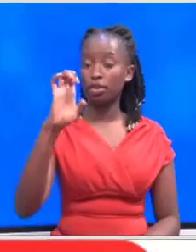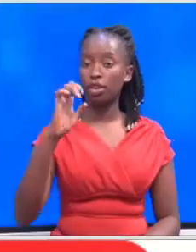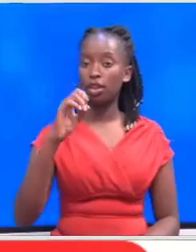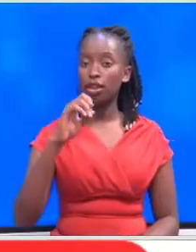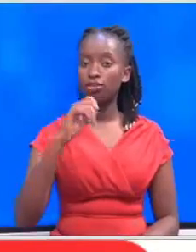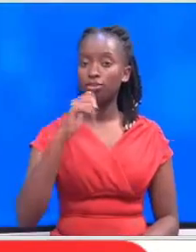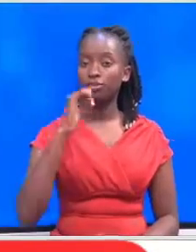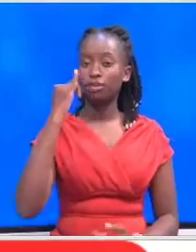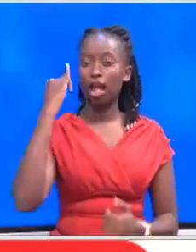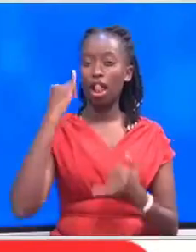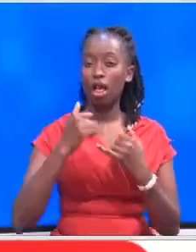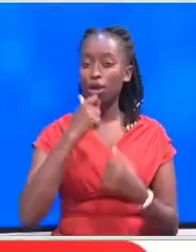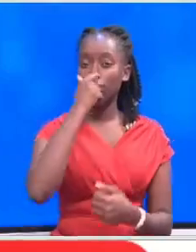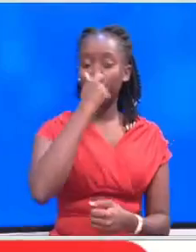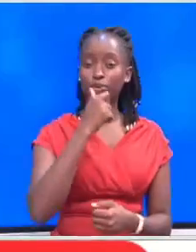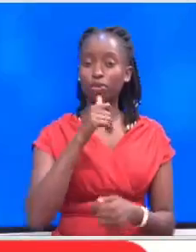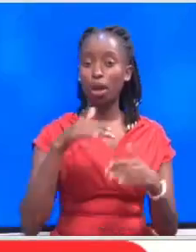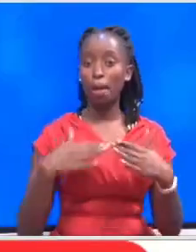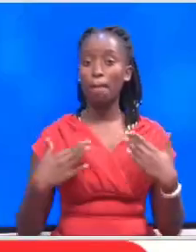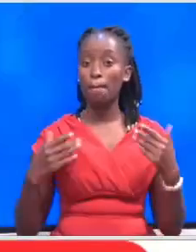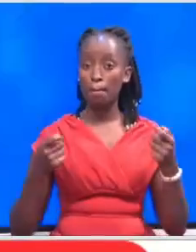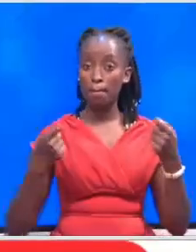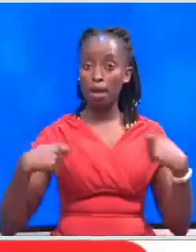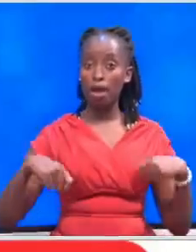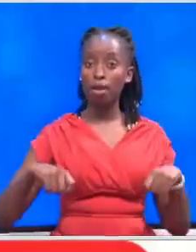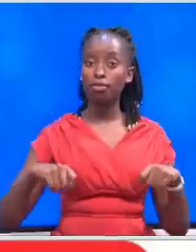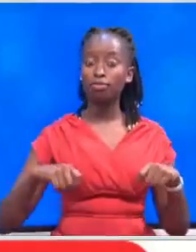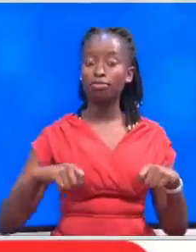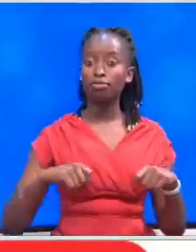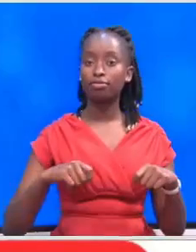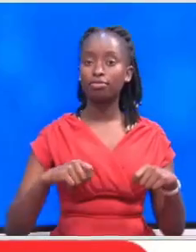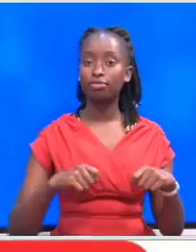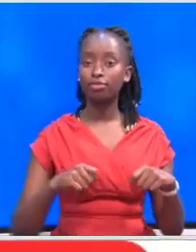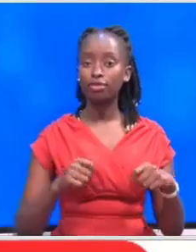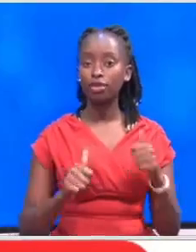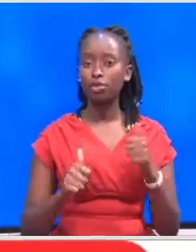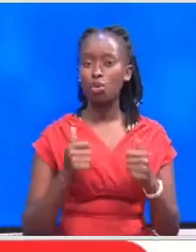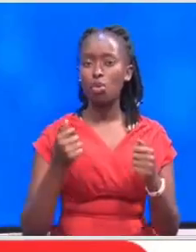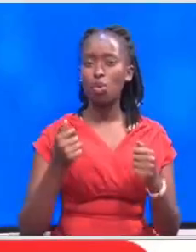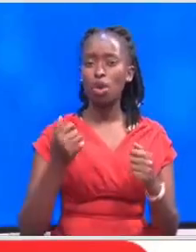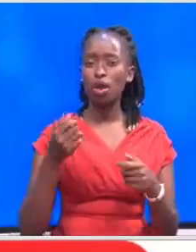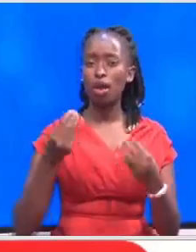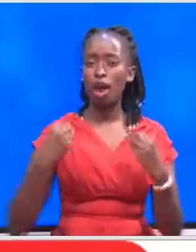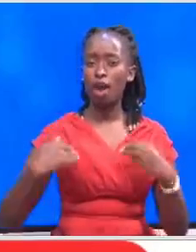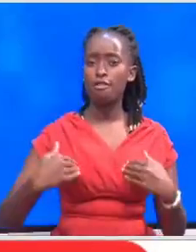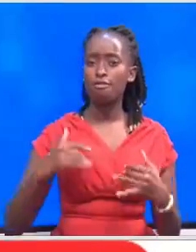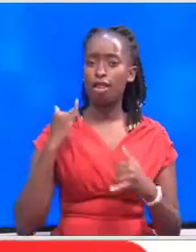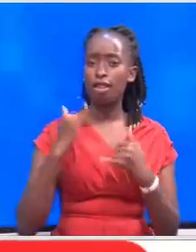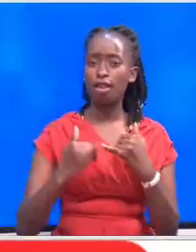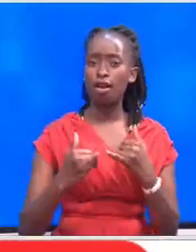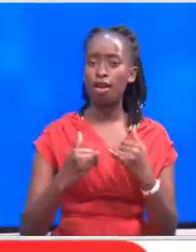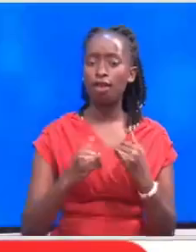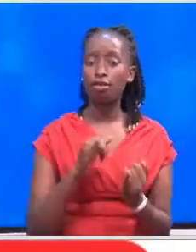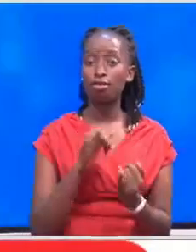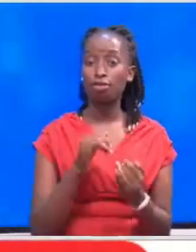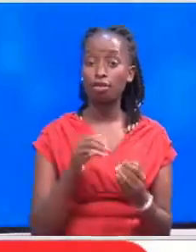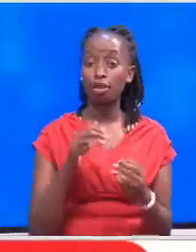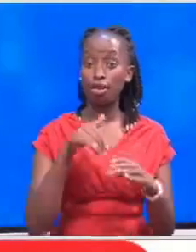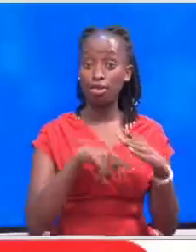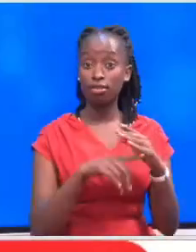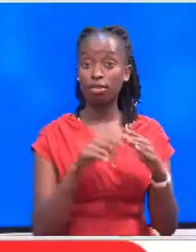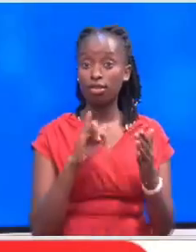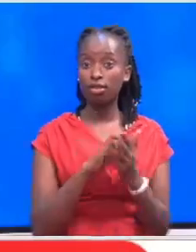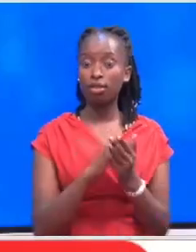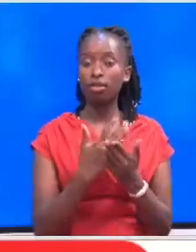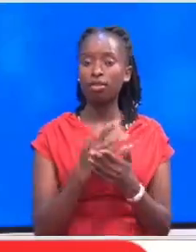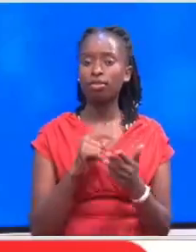same clothes she was wearing when she breathed her last, further pleading not to be buried in a separate coffin. This, however, did not sit